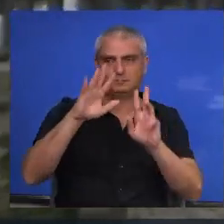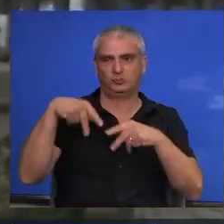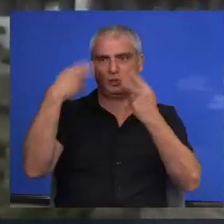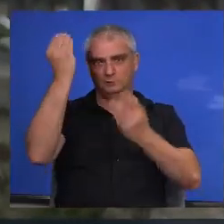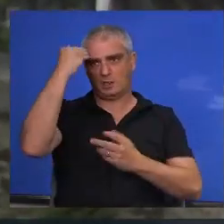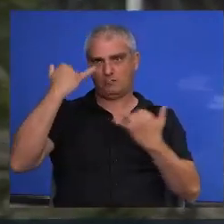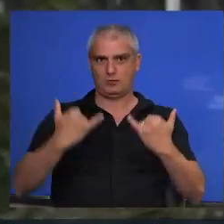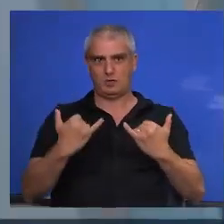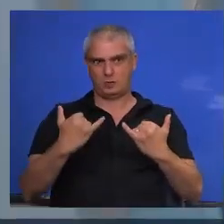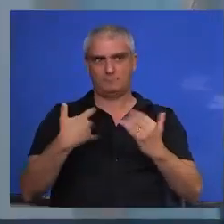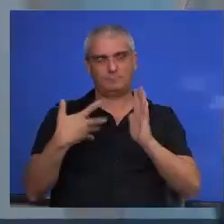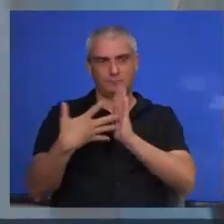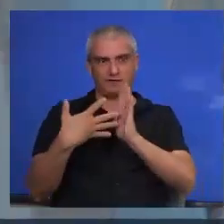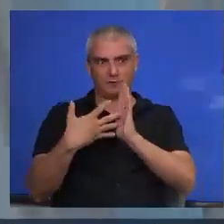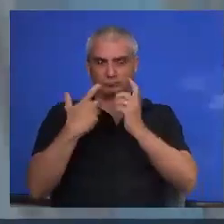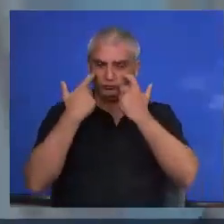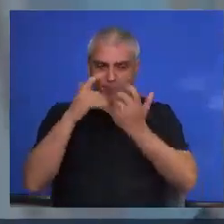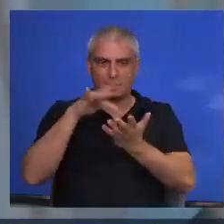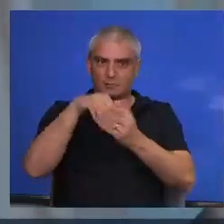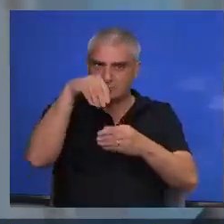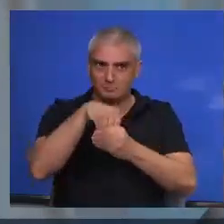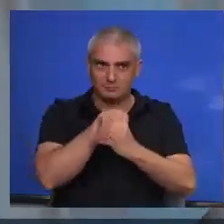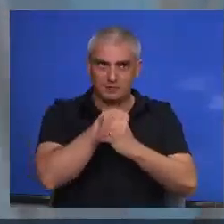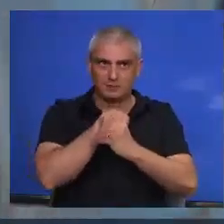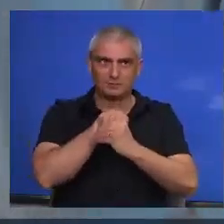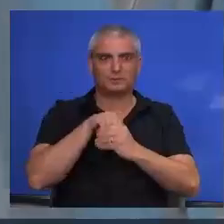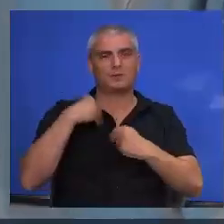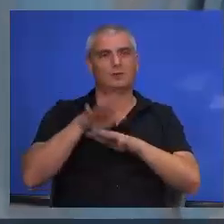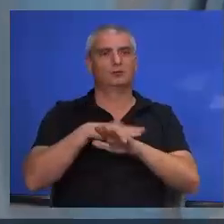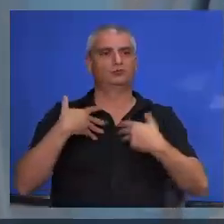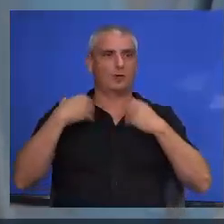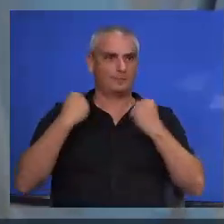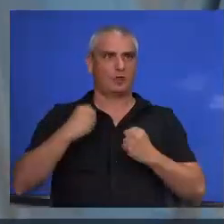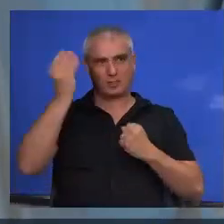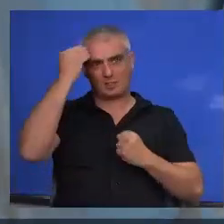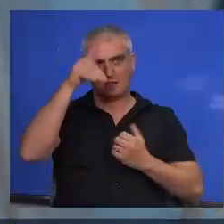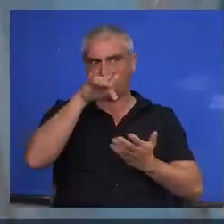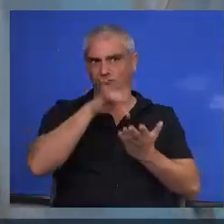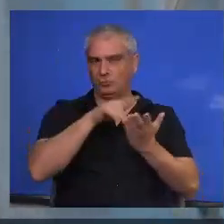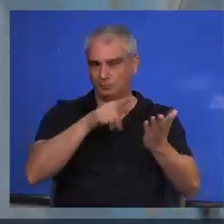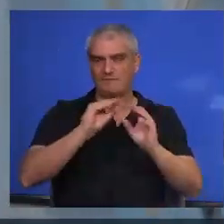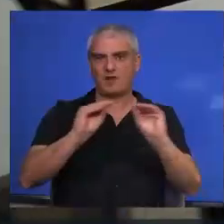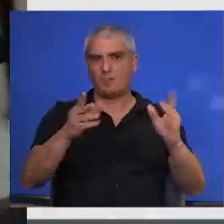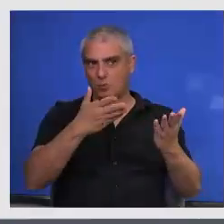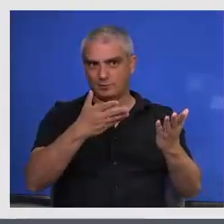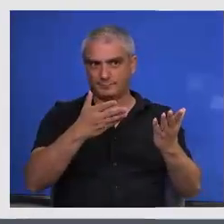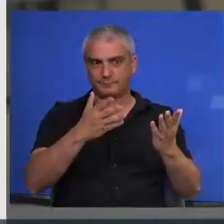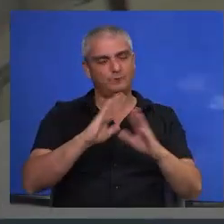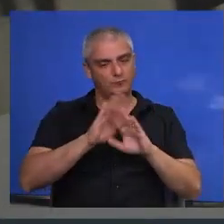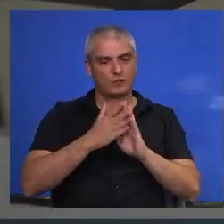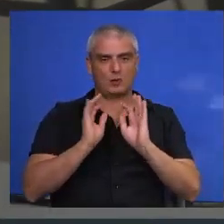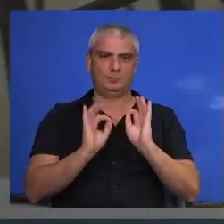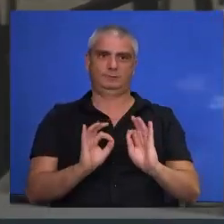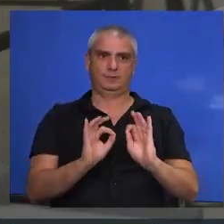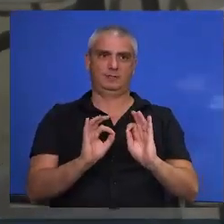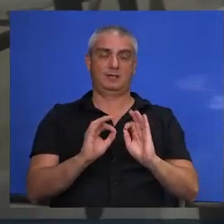נבדוק שהשומר במקום, ניתן תחושת ביטחון לתלמידים הנמצאים ולמורים, שהכל תקין. על פי נתונים